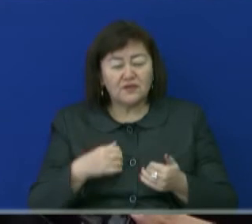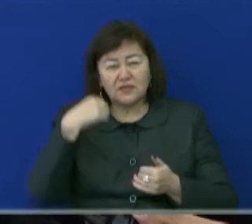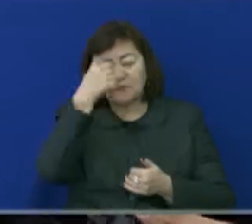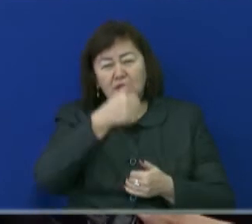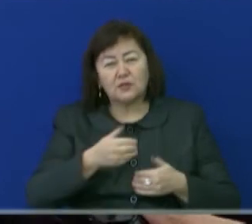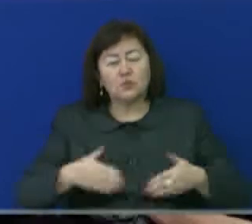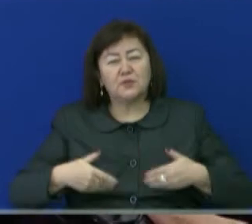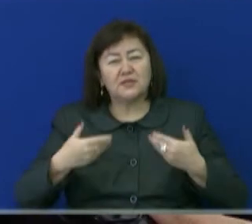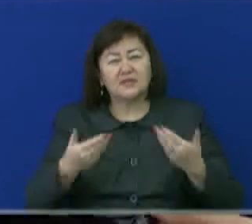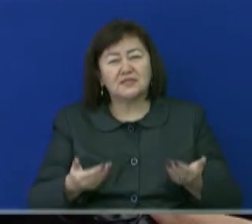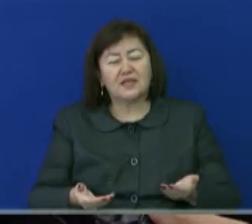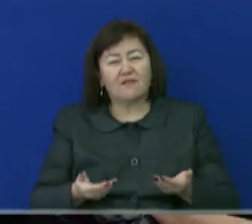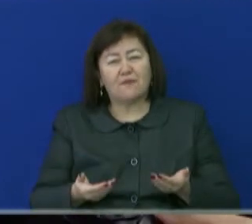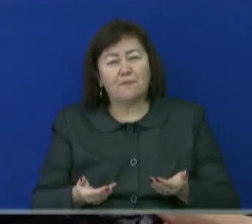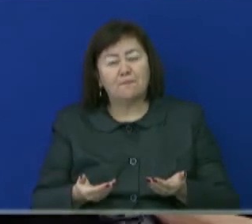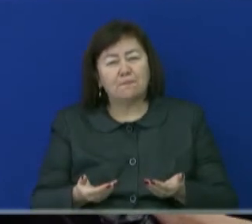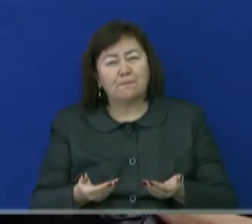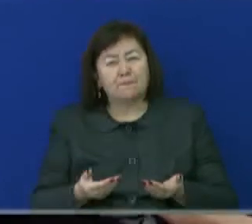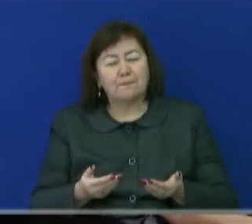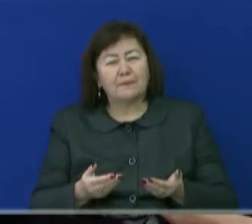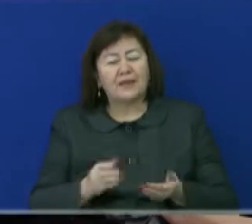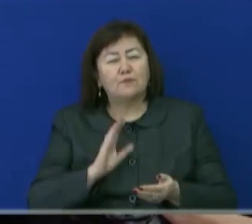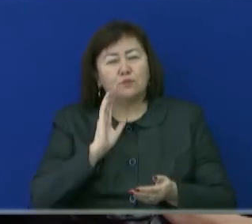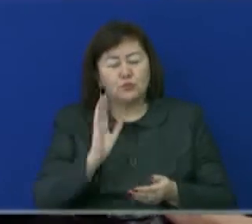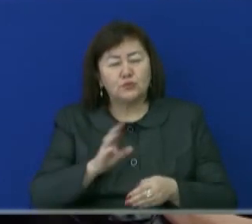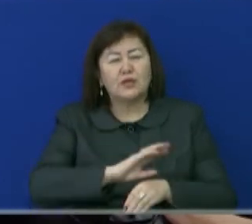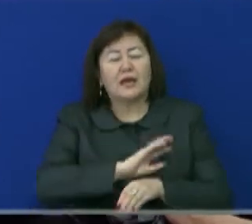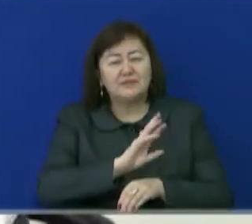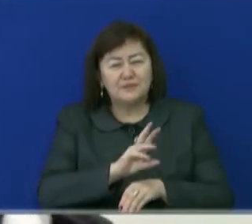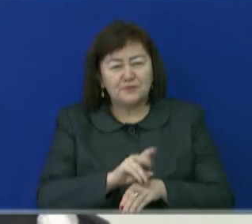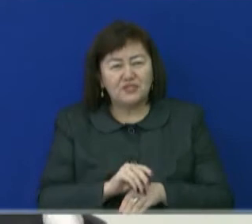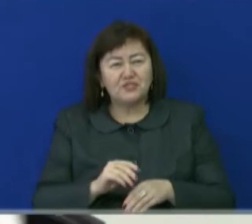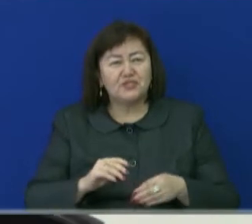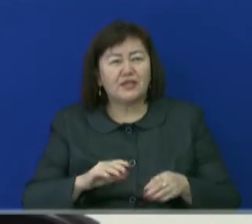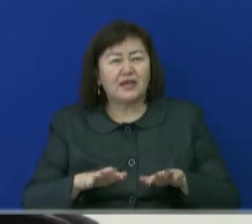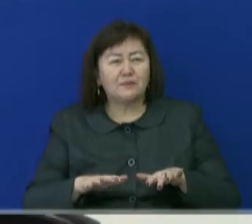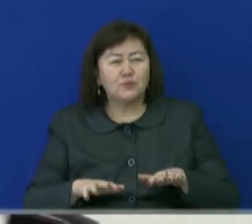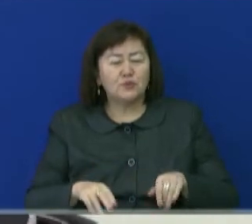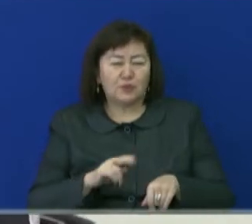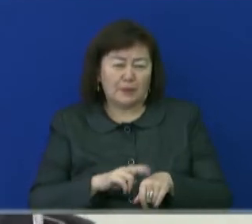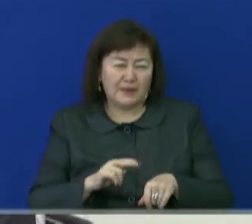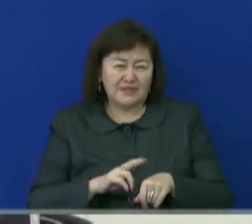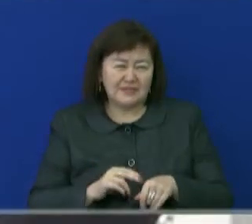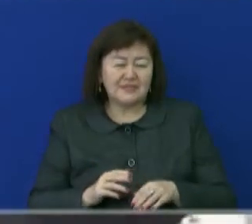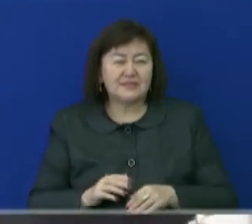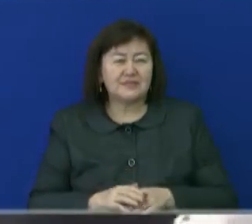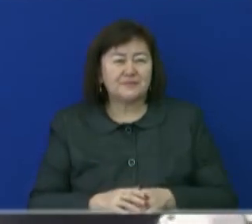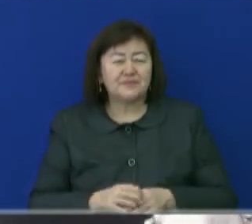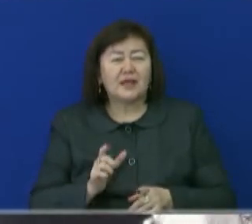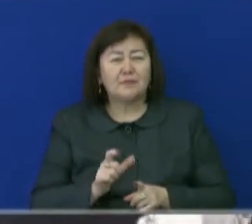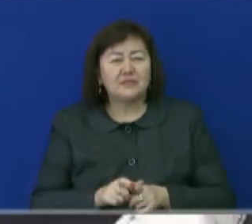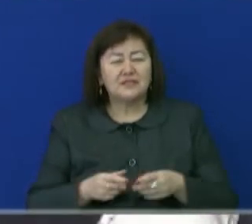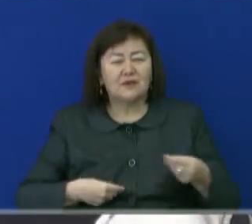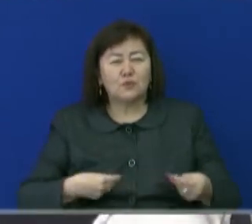участковый инспекторлардың бәрі компьютерный техникамен қамтылады. Облыстық полиция департаменті басшысының